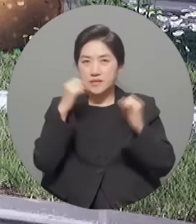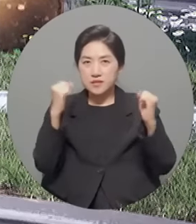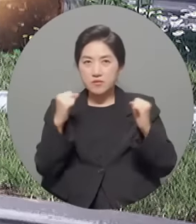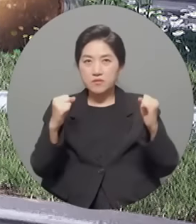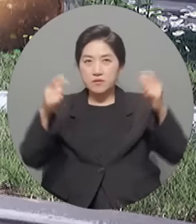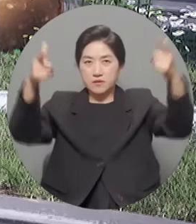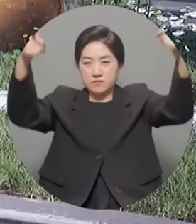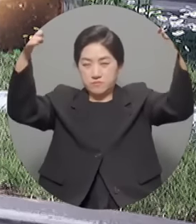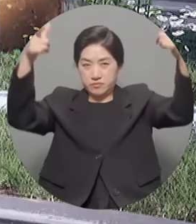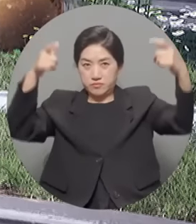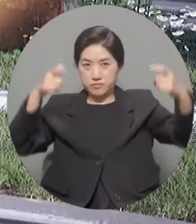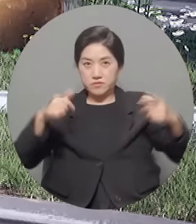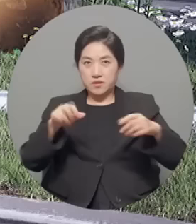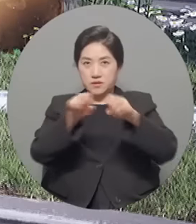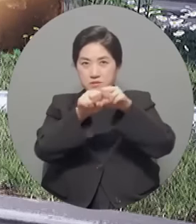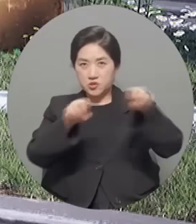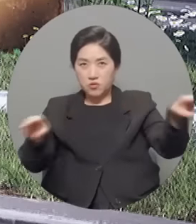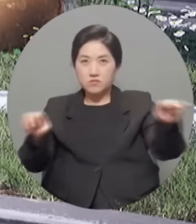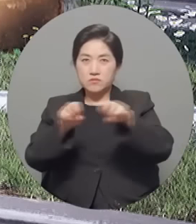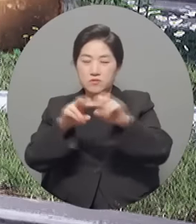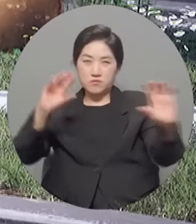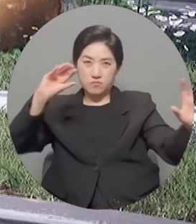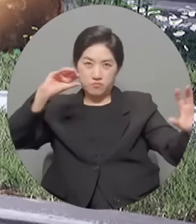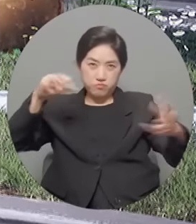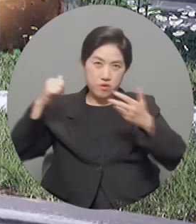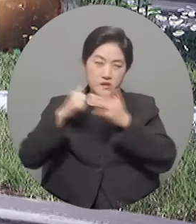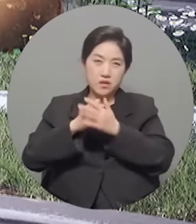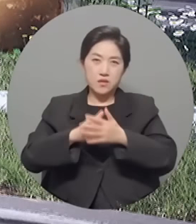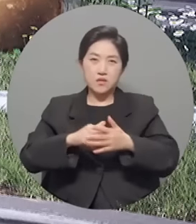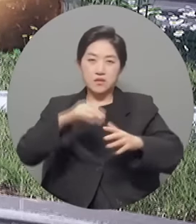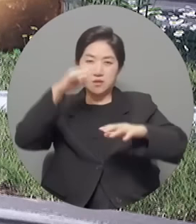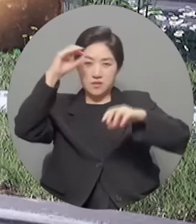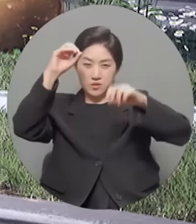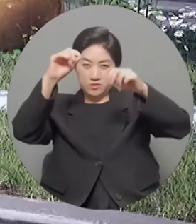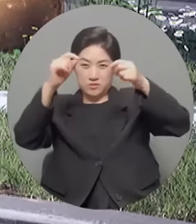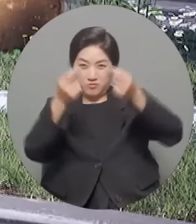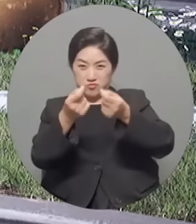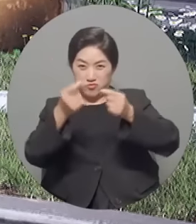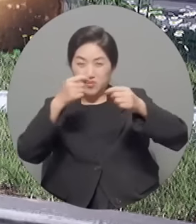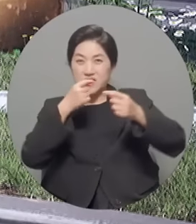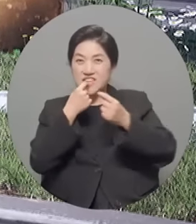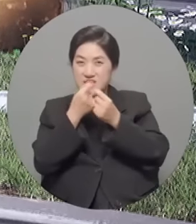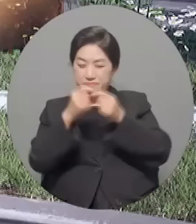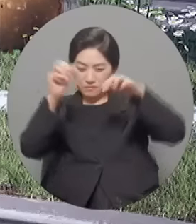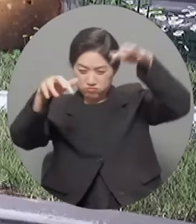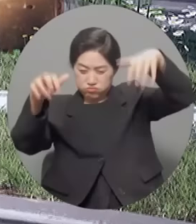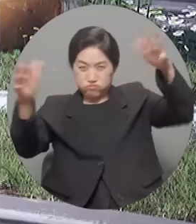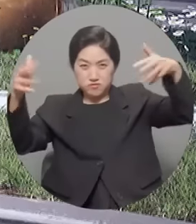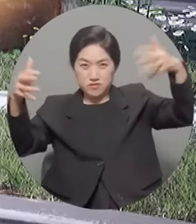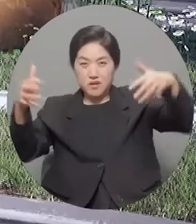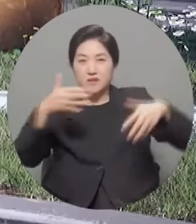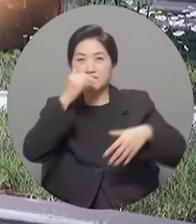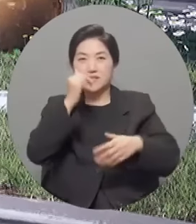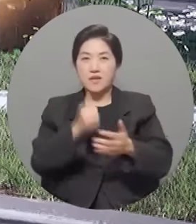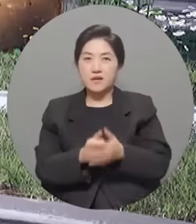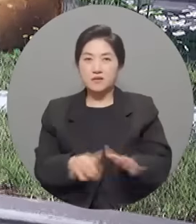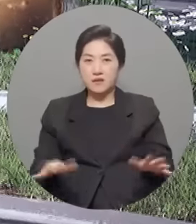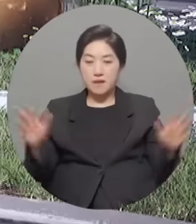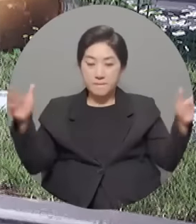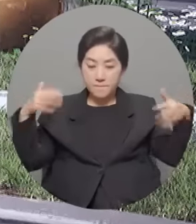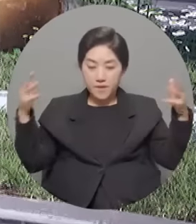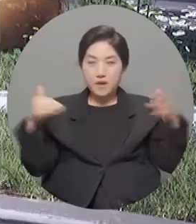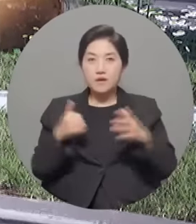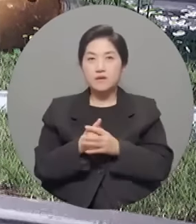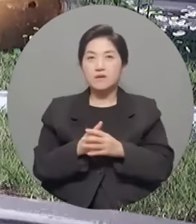상층으로 몰려오면 천둥, 번개, 돌풍 그리고 우박을 동반한 비바람이 불 수 있습니다. 지상에서의 실제 바람은